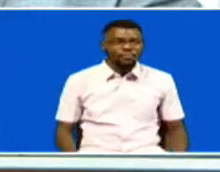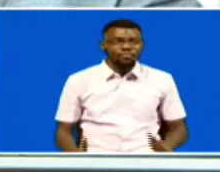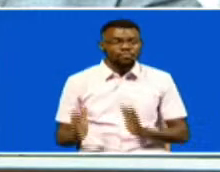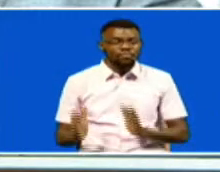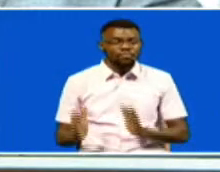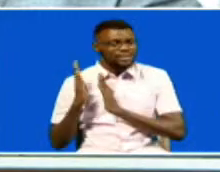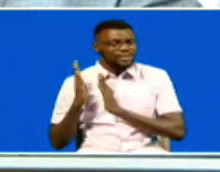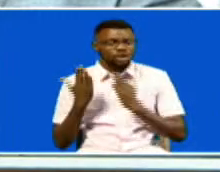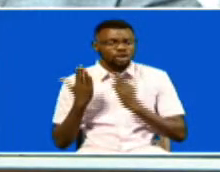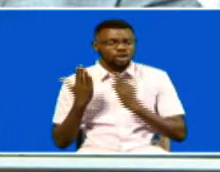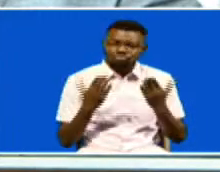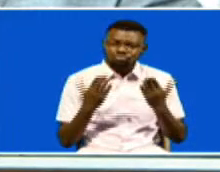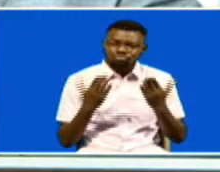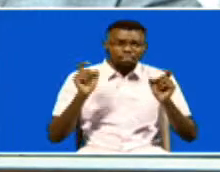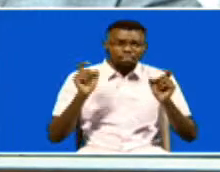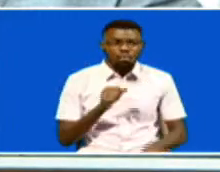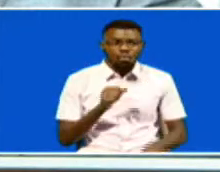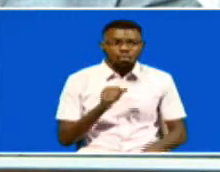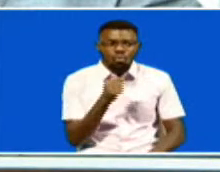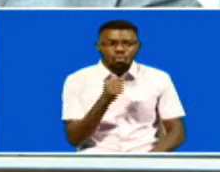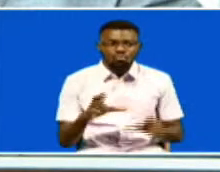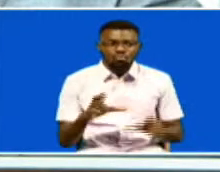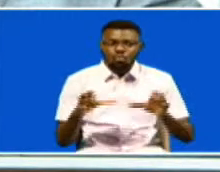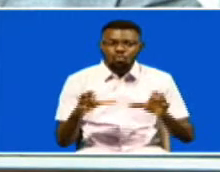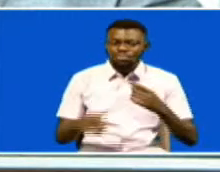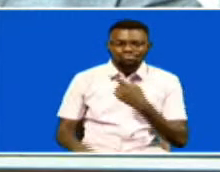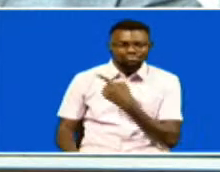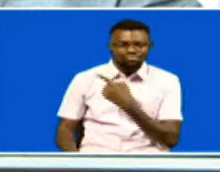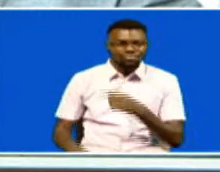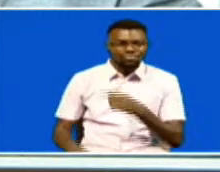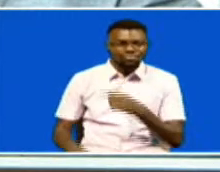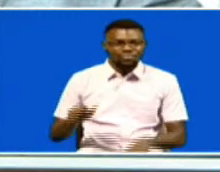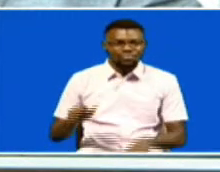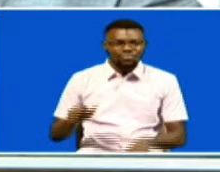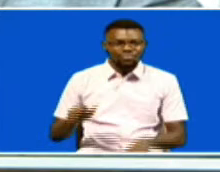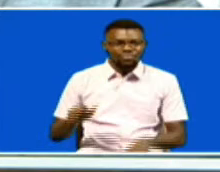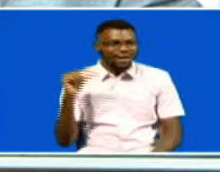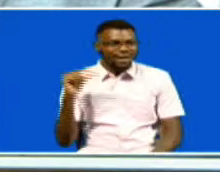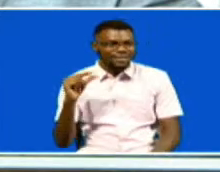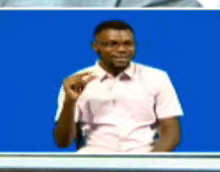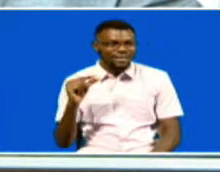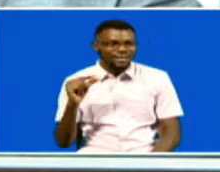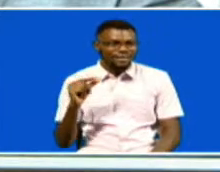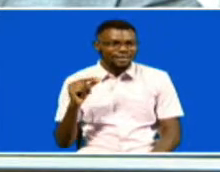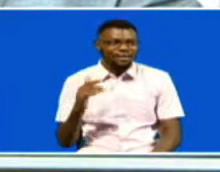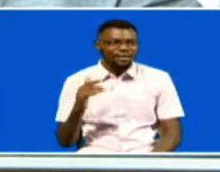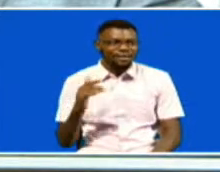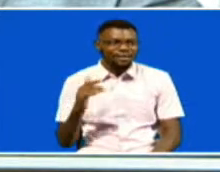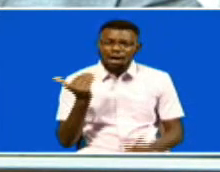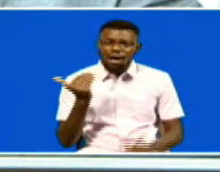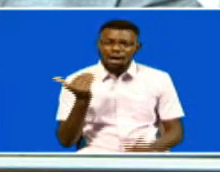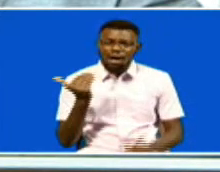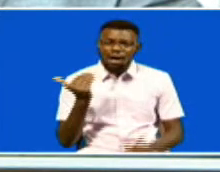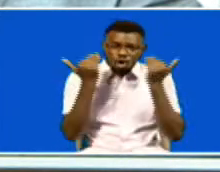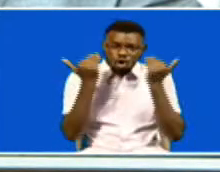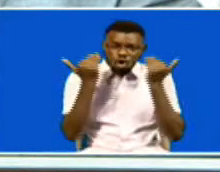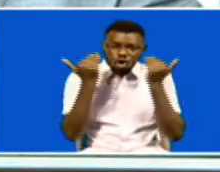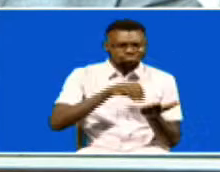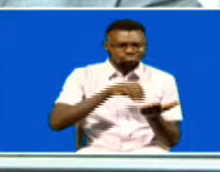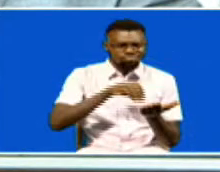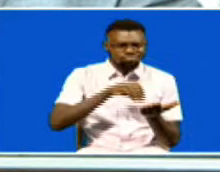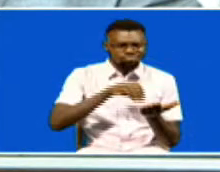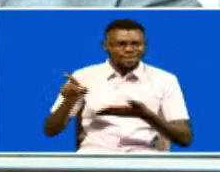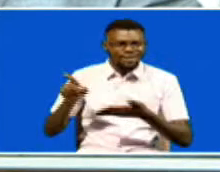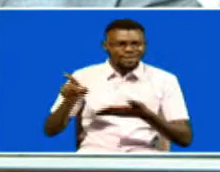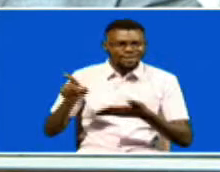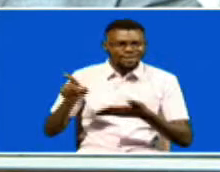wazee wa Reali katika jamii ya Awil Yahan, kaunti ya Garissa. Hii ni baada ya mahakama kutupilia mbali ushindi wa